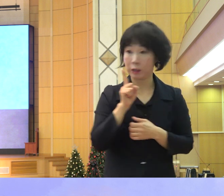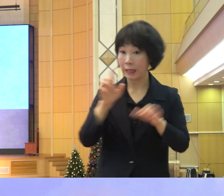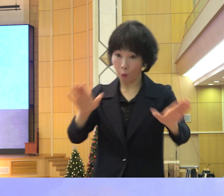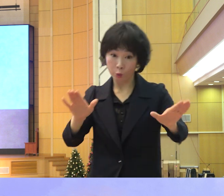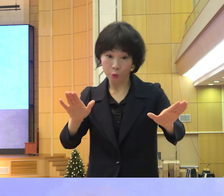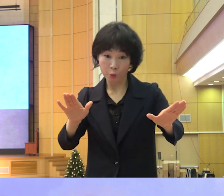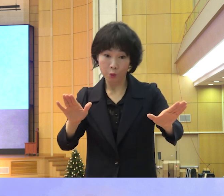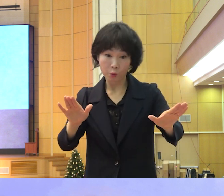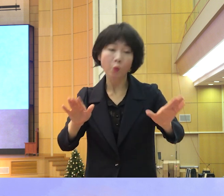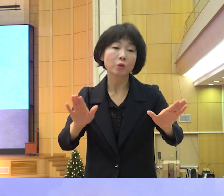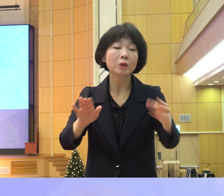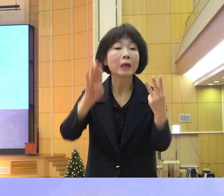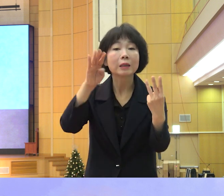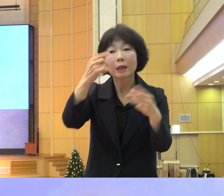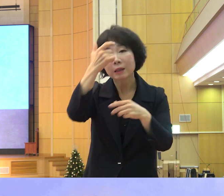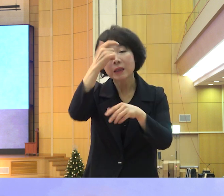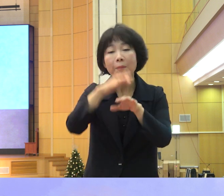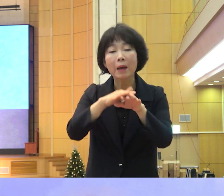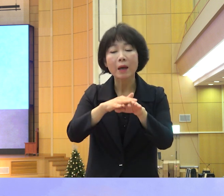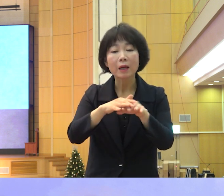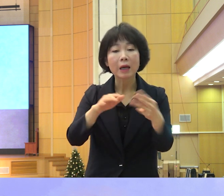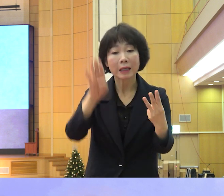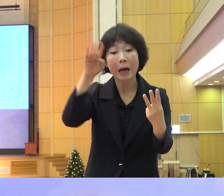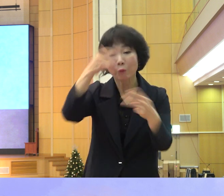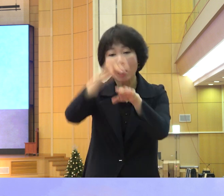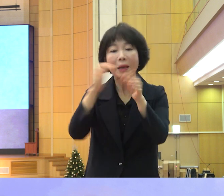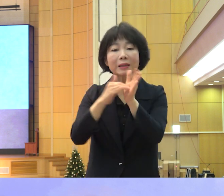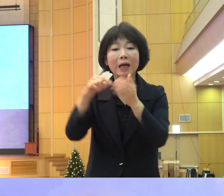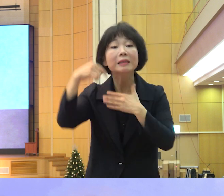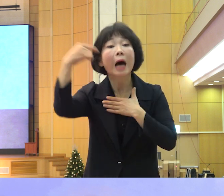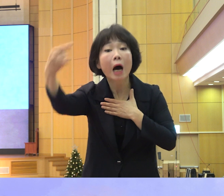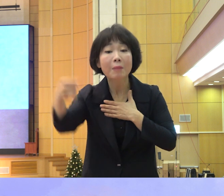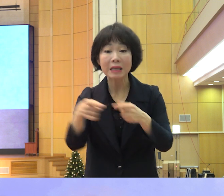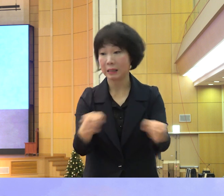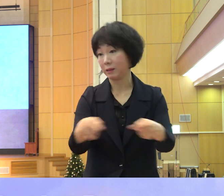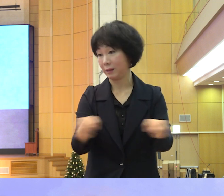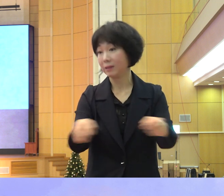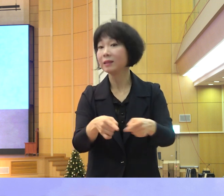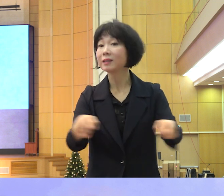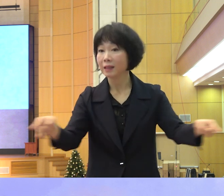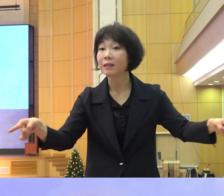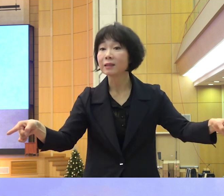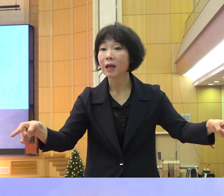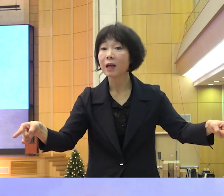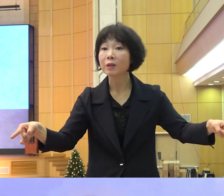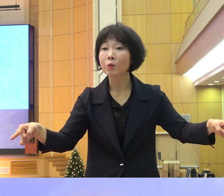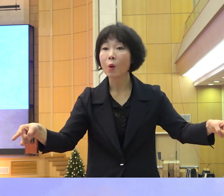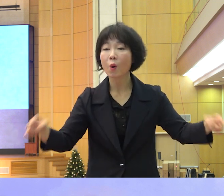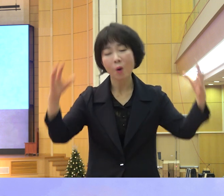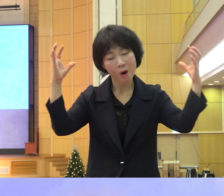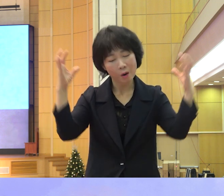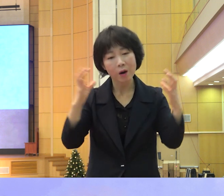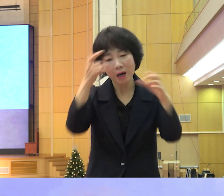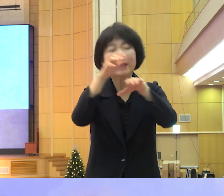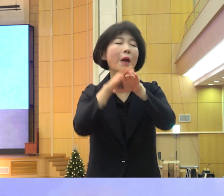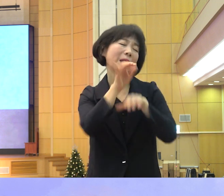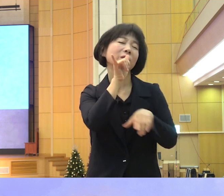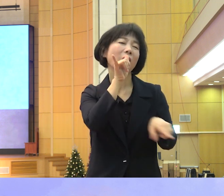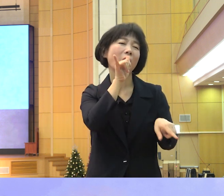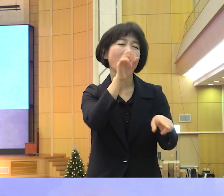삼보 예배 후 계시록 영상 예배, 초급 성경교육,